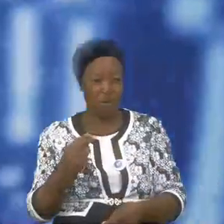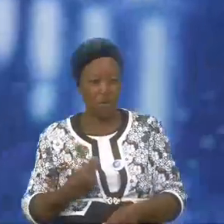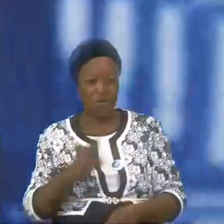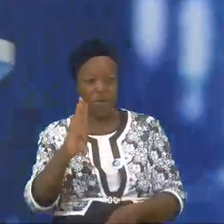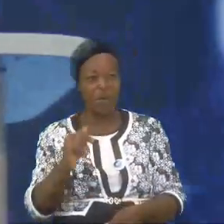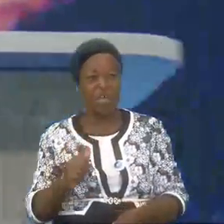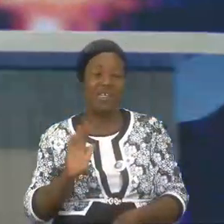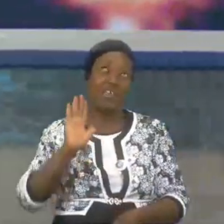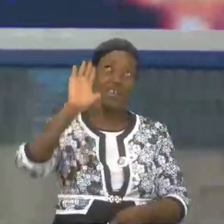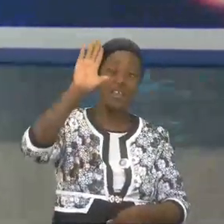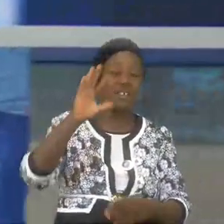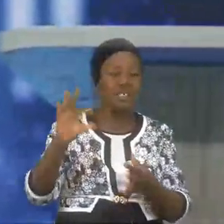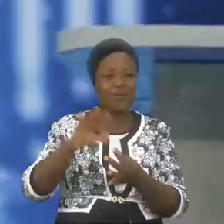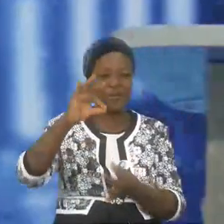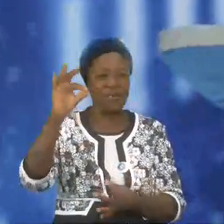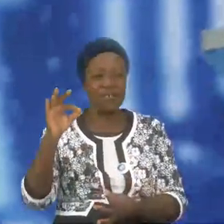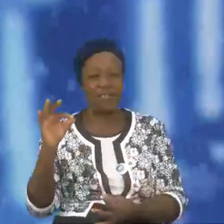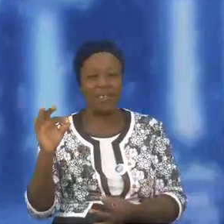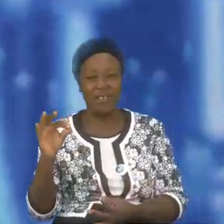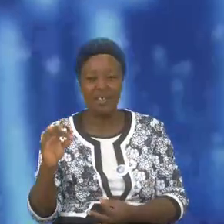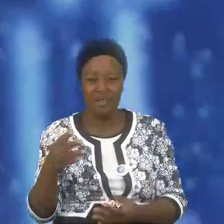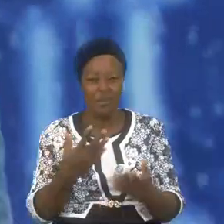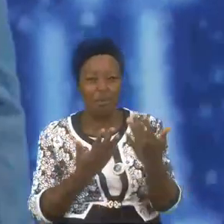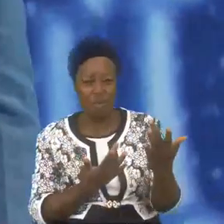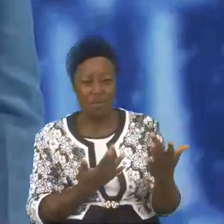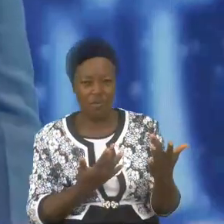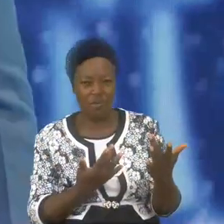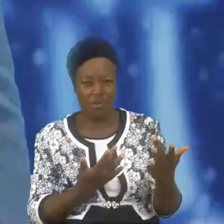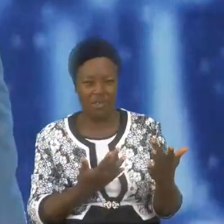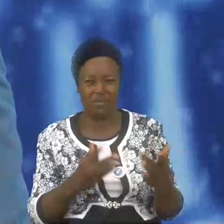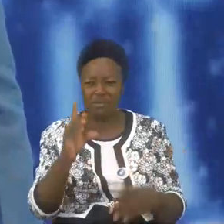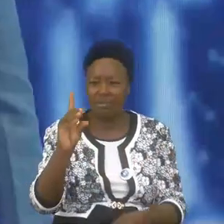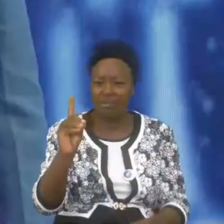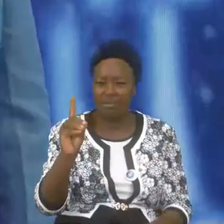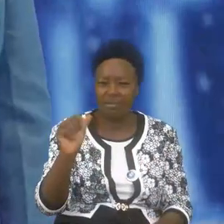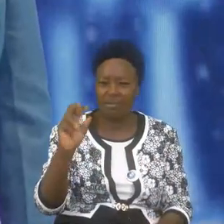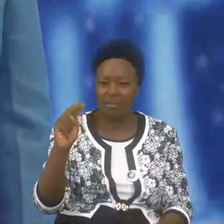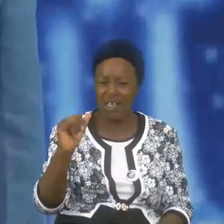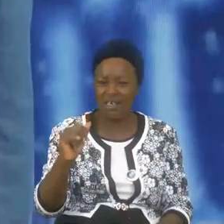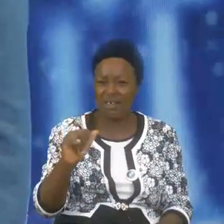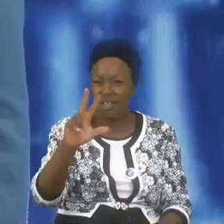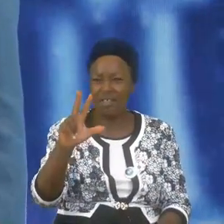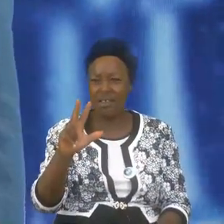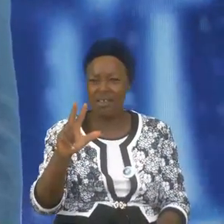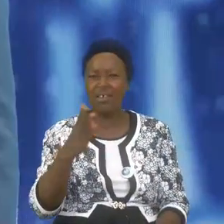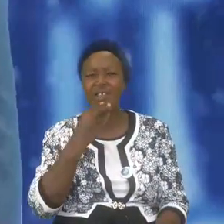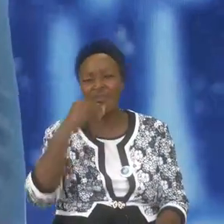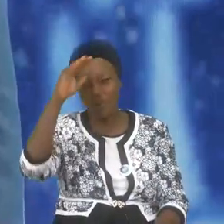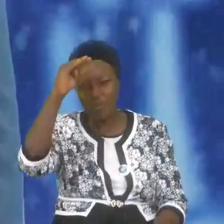nous par son esprit. Attendez, Daniel, Shadrach, Meshach, Abednego.